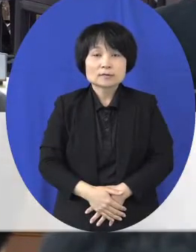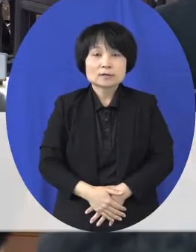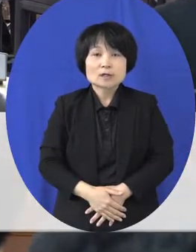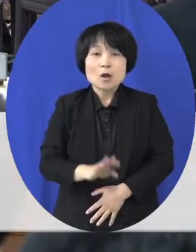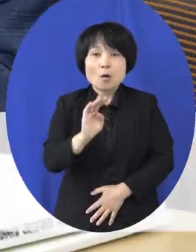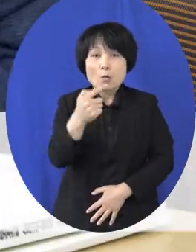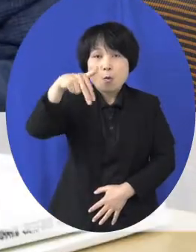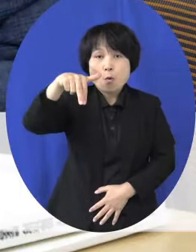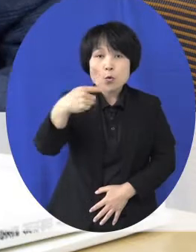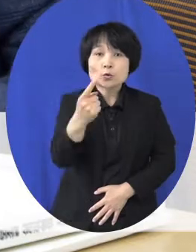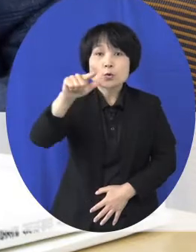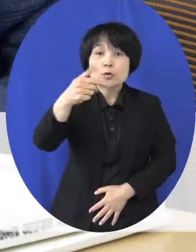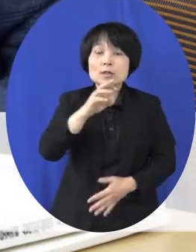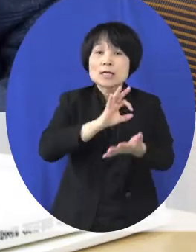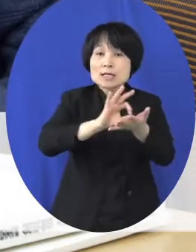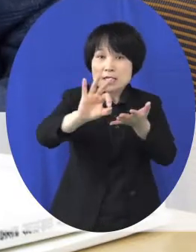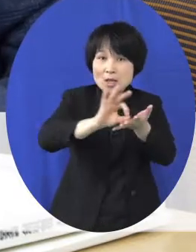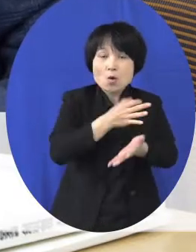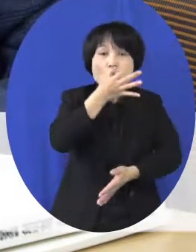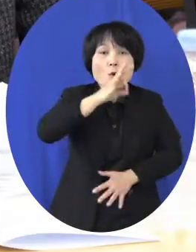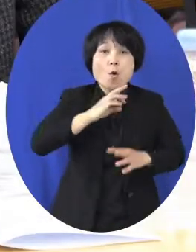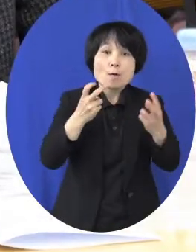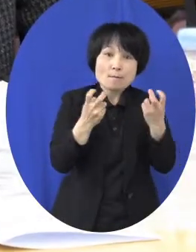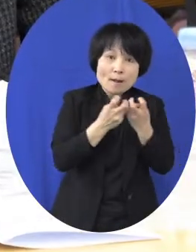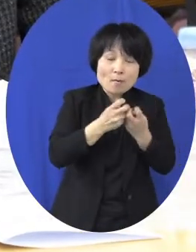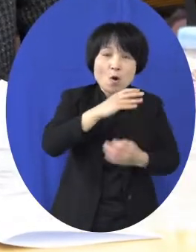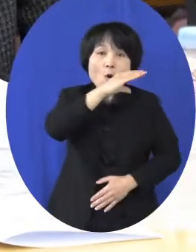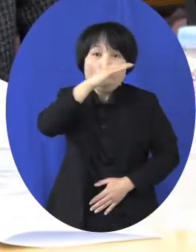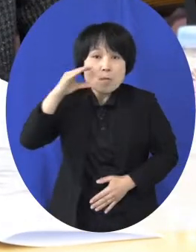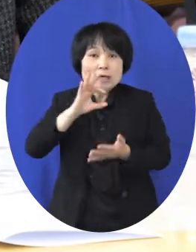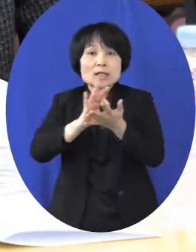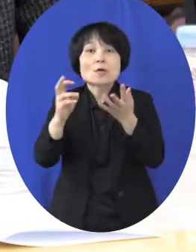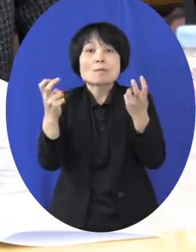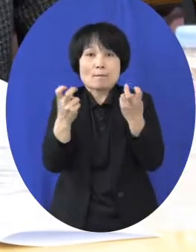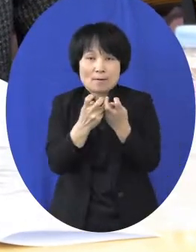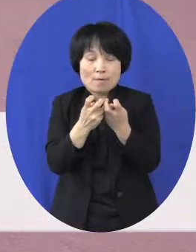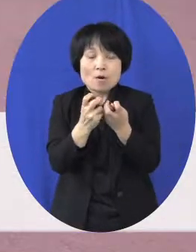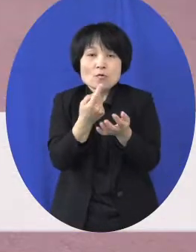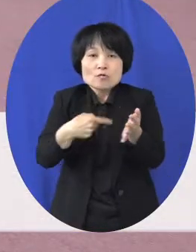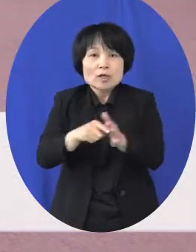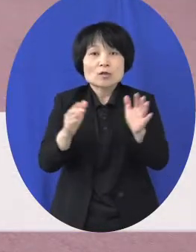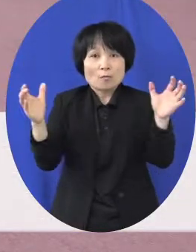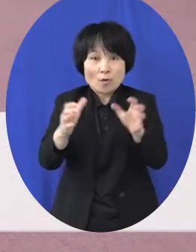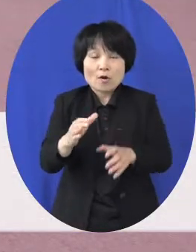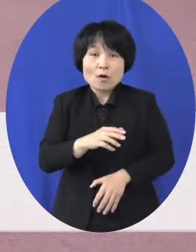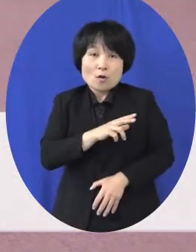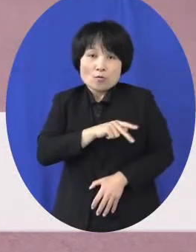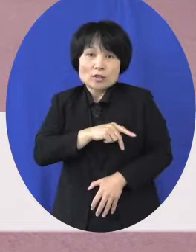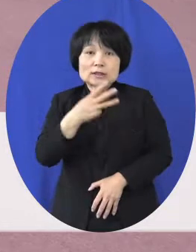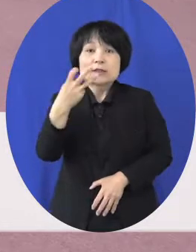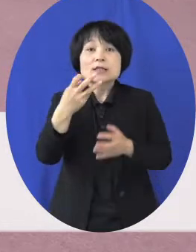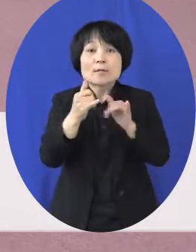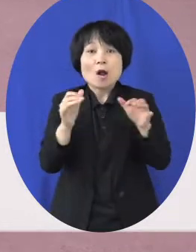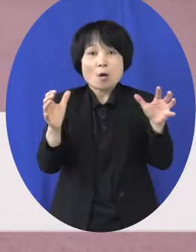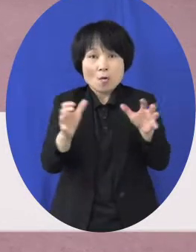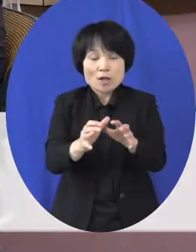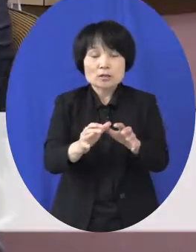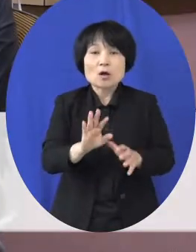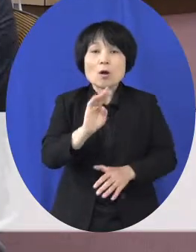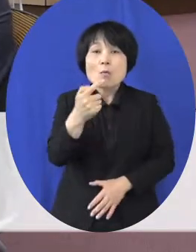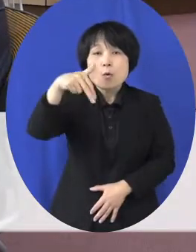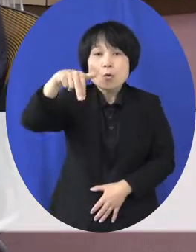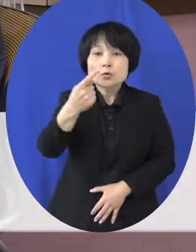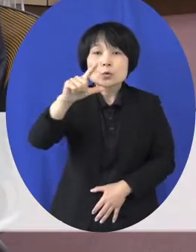지방보조금의 효율적이고도 올바른 집행을 위해 마련된 이날 회의에서는 13명의 심의위원들이 참석해